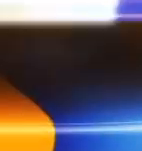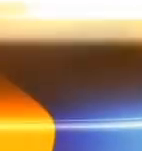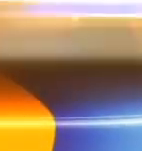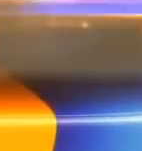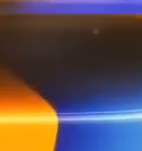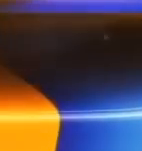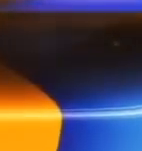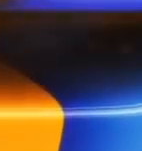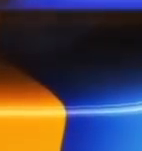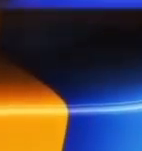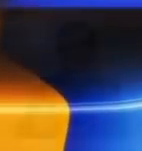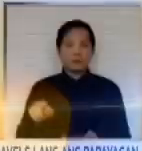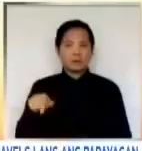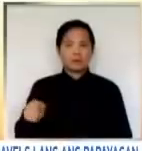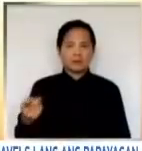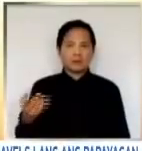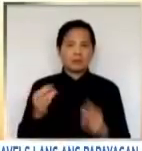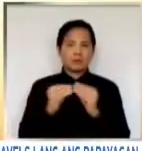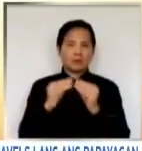Katibaya. Corinne?